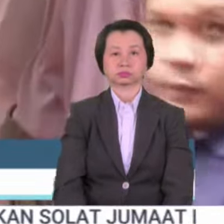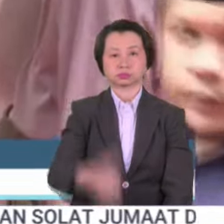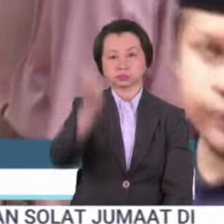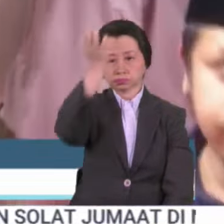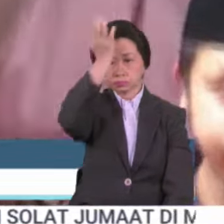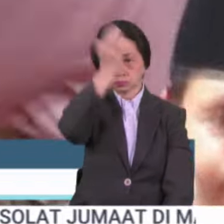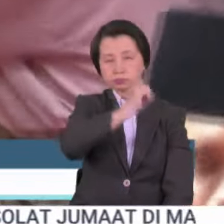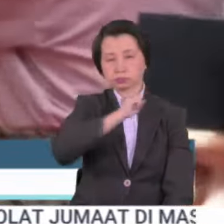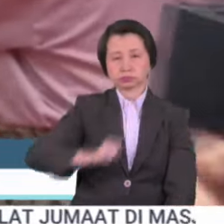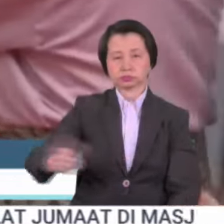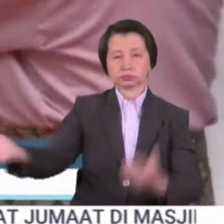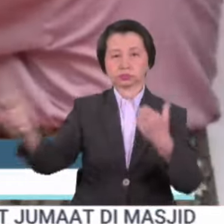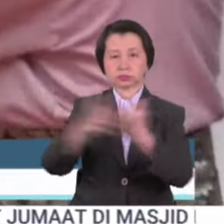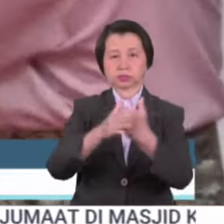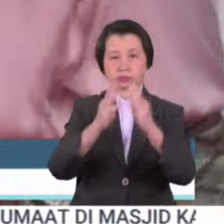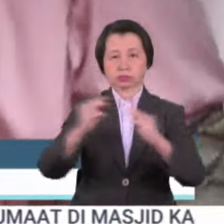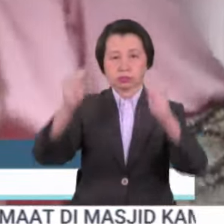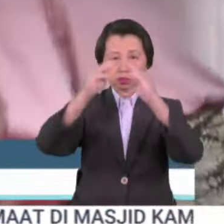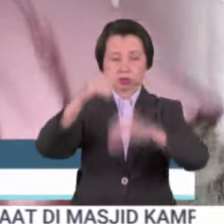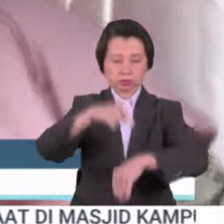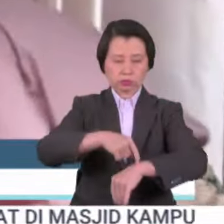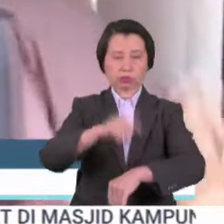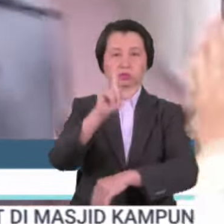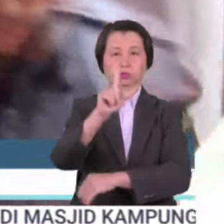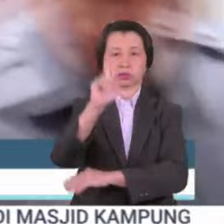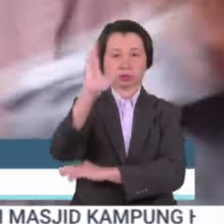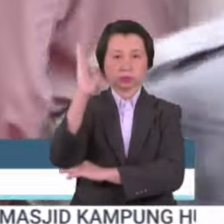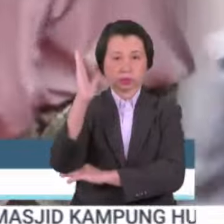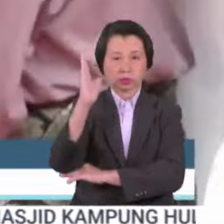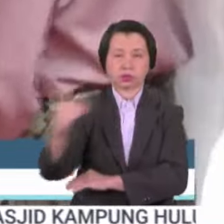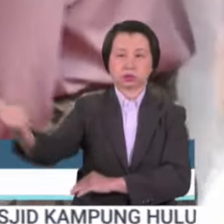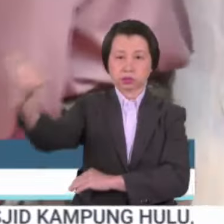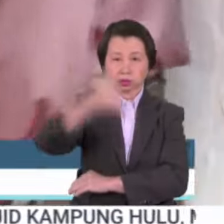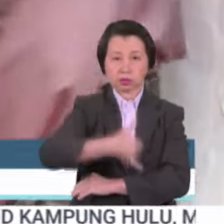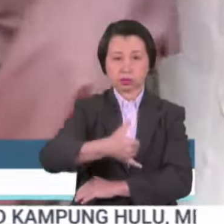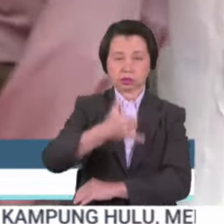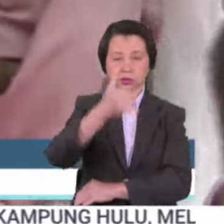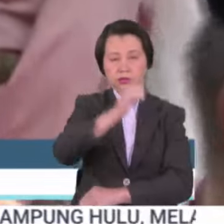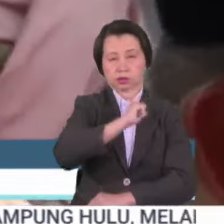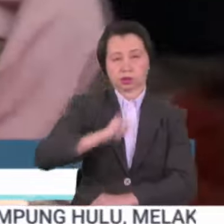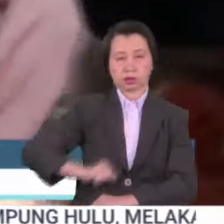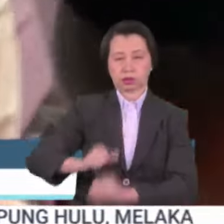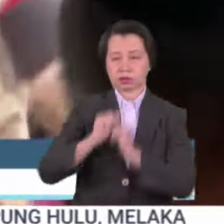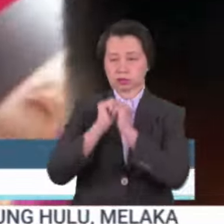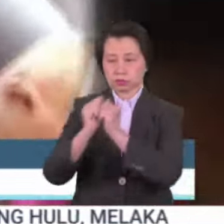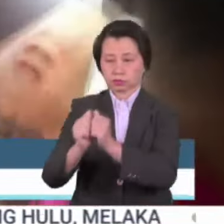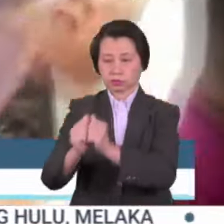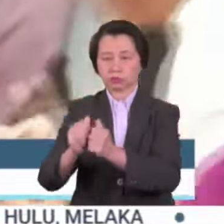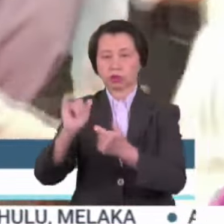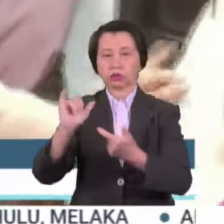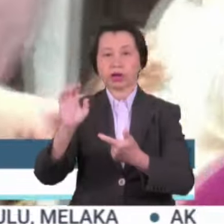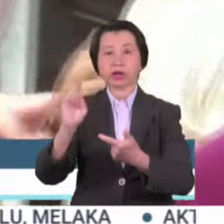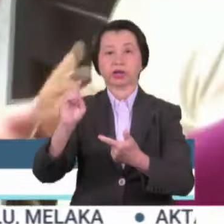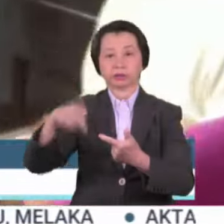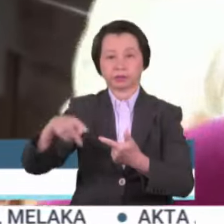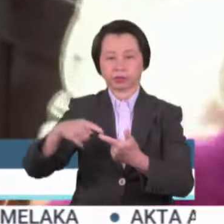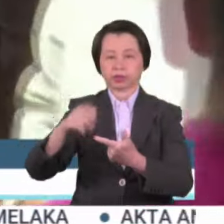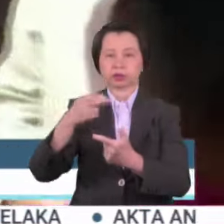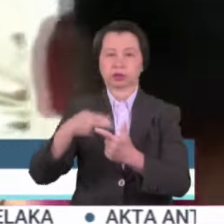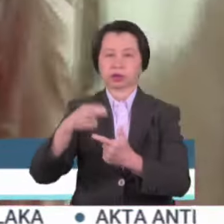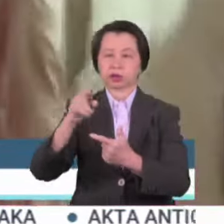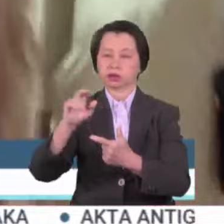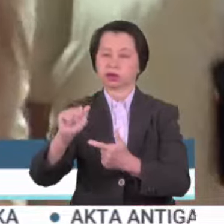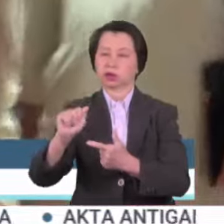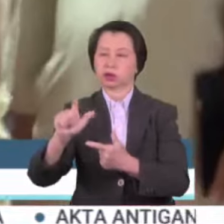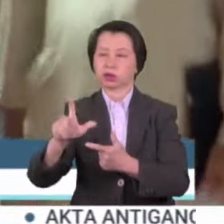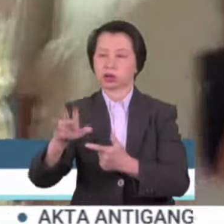Al-Sultan Abdullah berangkat tiba di masjid itu pada pukul 1:30 hari. Keberangkatan baginda turut diiringi Yang di-Pertuan Negeri Tun Muhammad Ali Muhammad